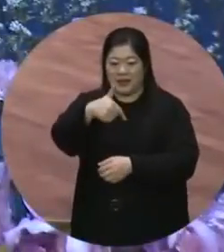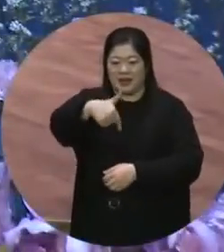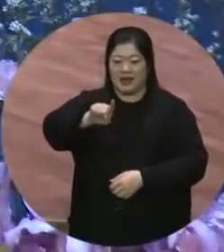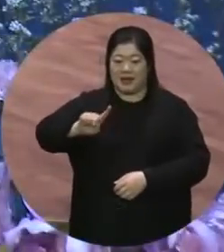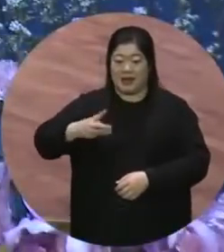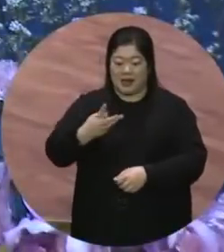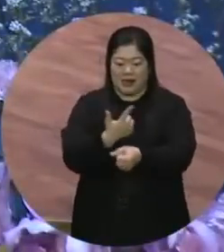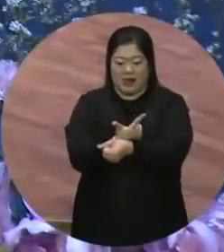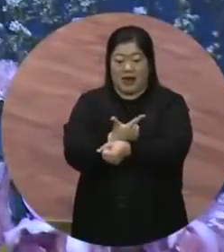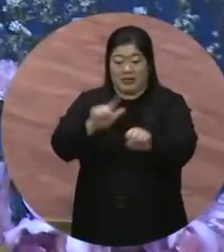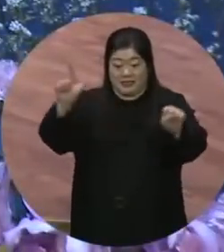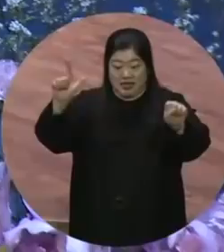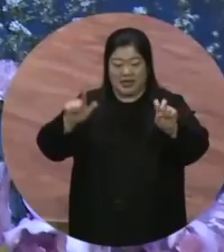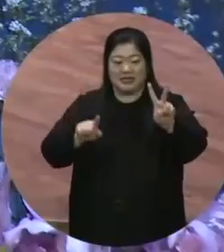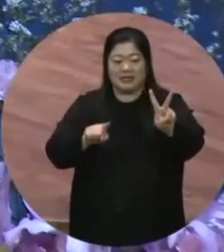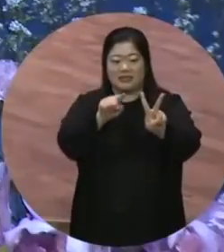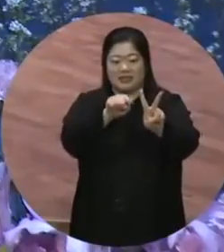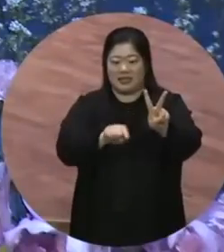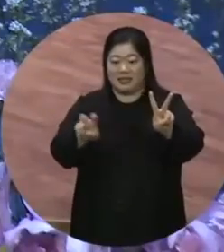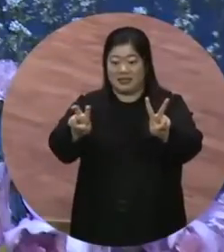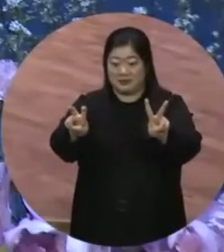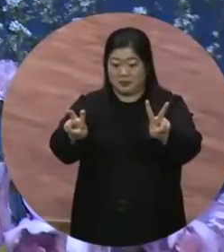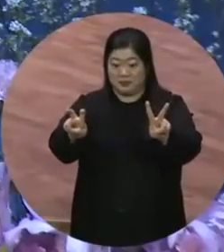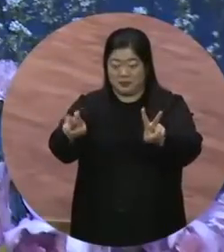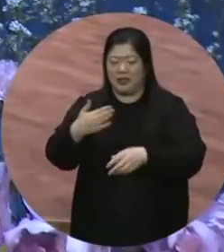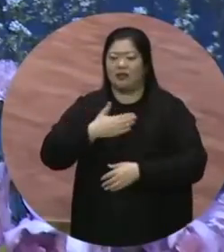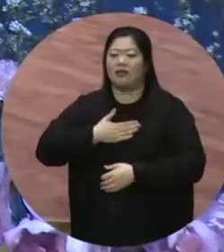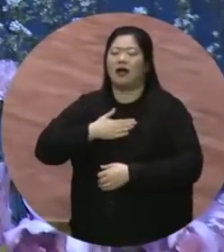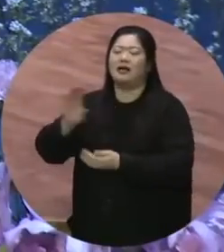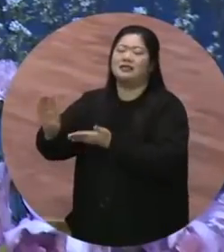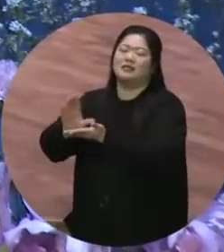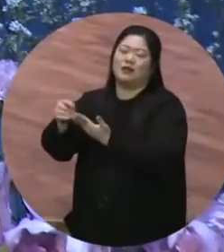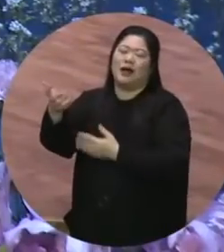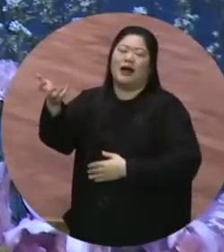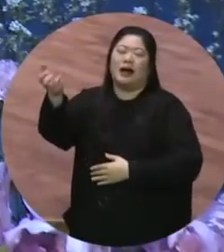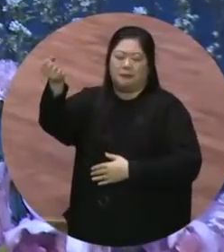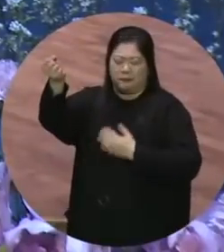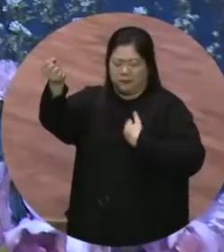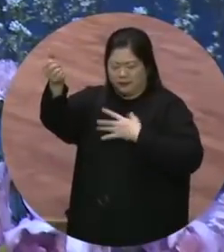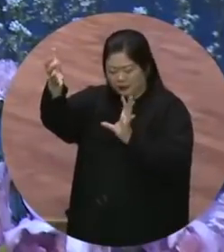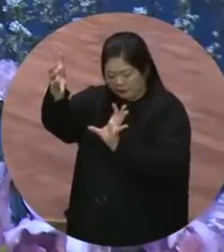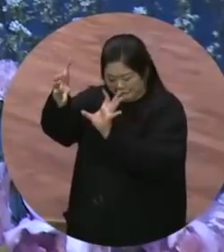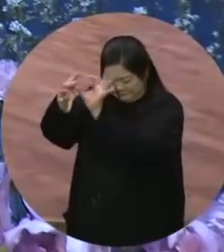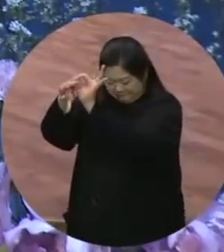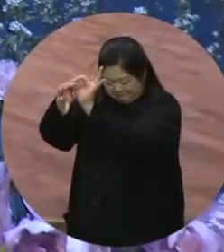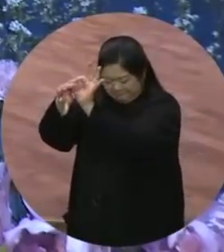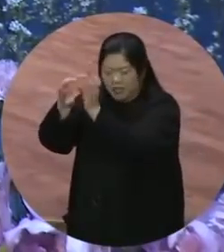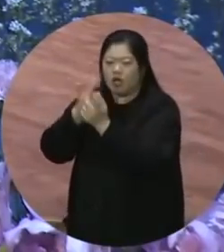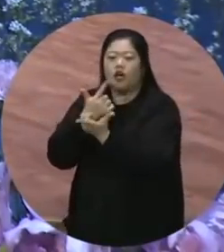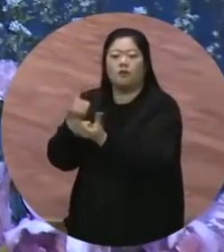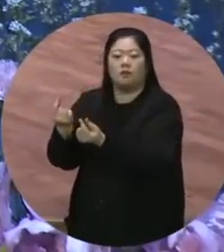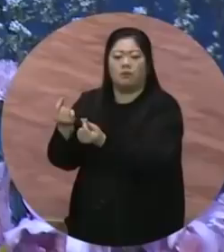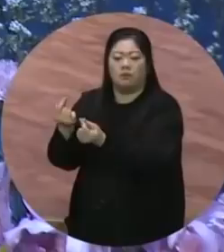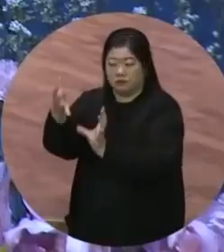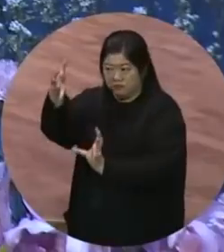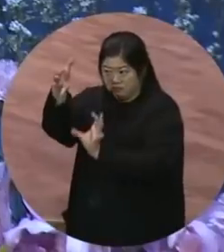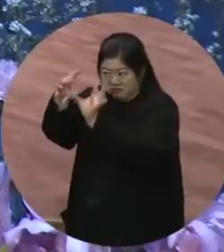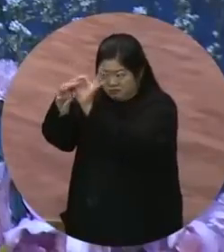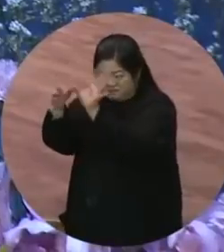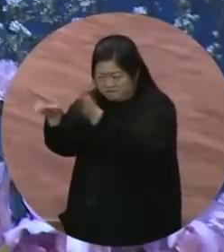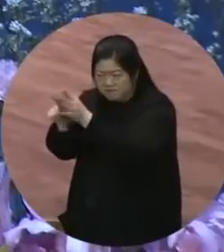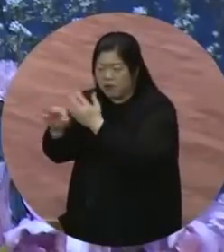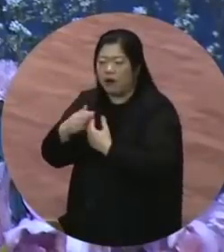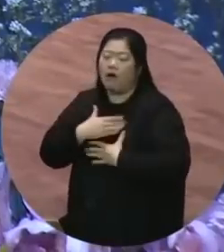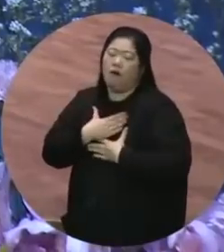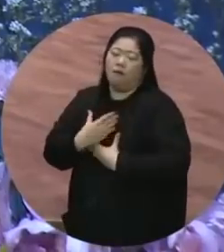1절이 안 돼서 그래요. 그리스도 끝이 안 돼서 그래요. 내 끝이 많아서 그래요. 세상 욕심 많은 사람들은